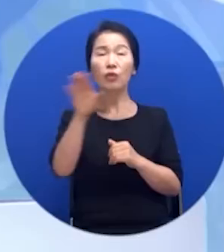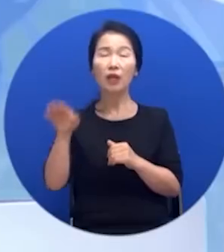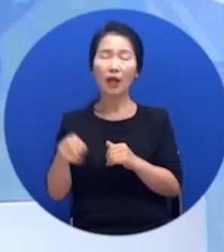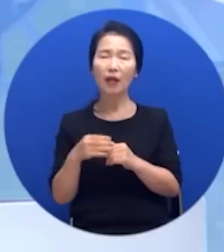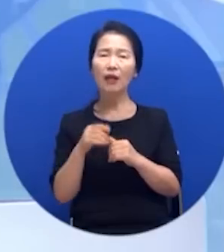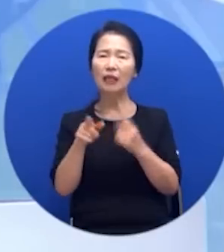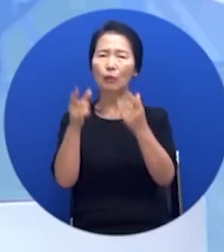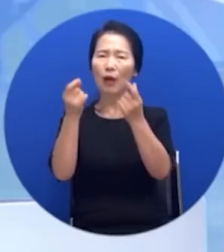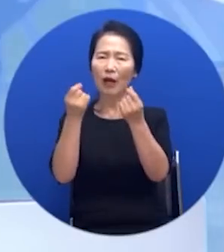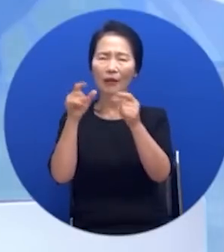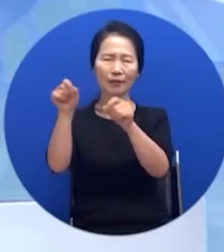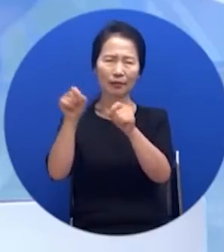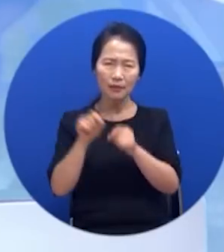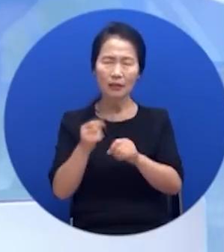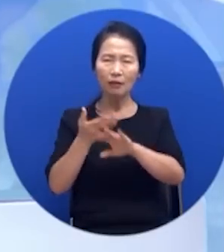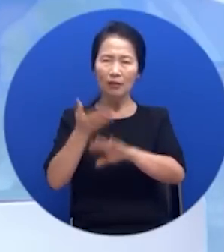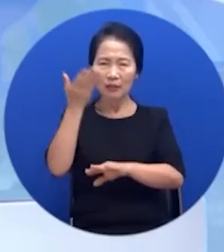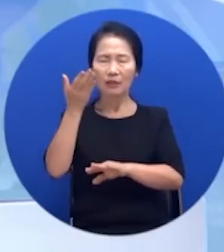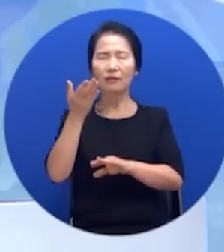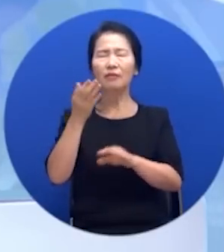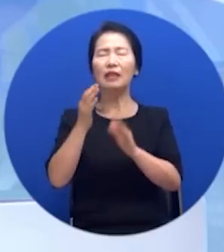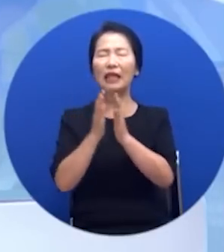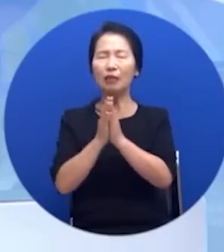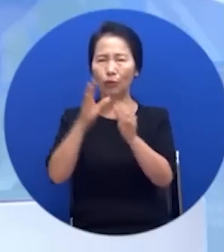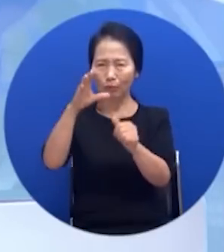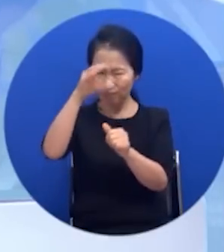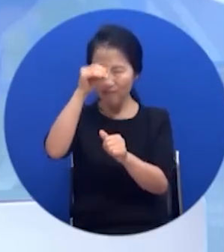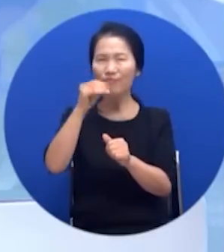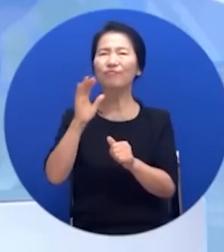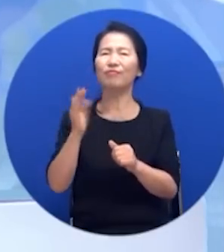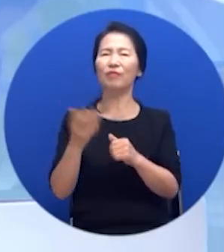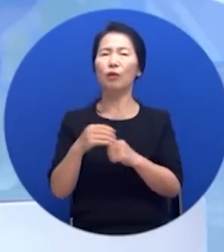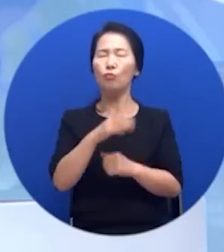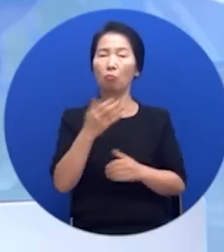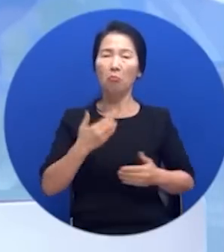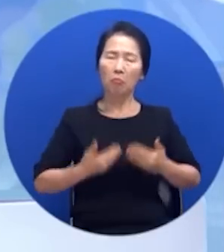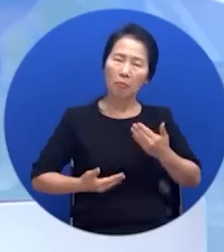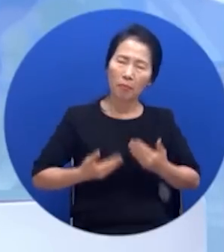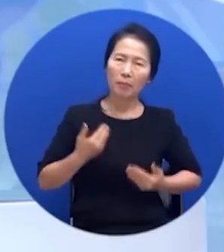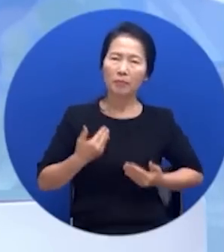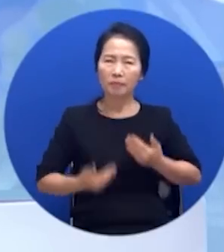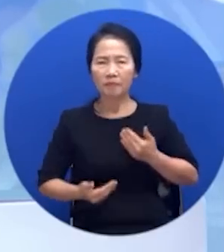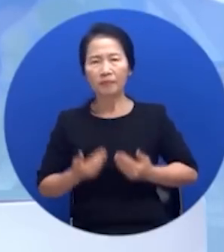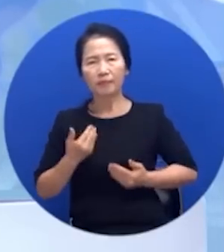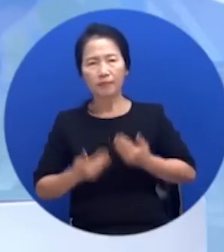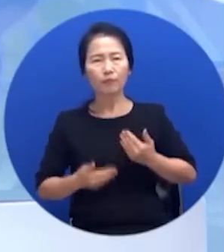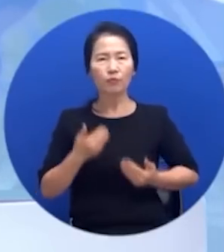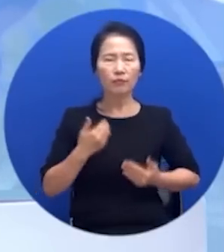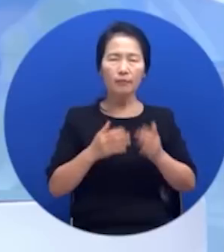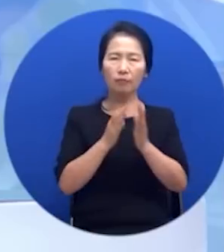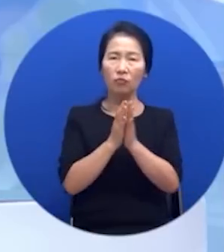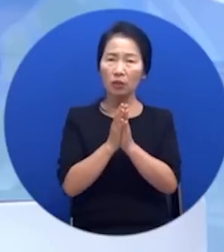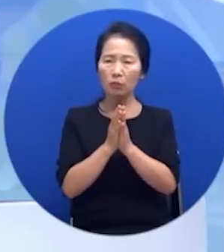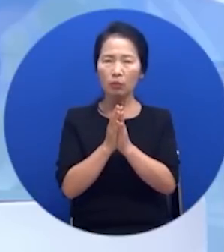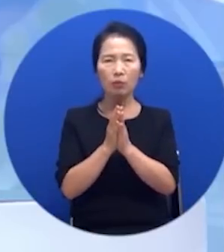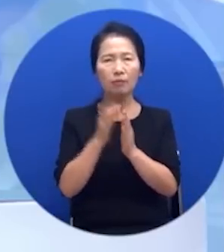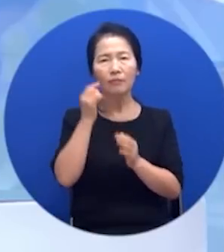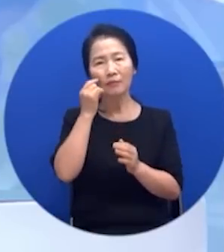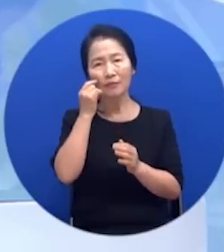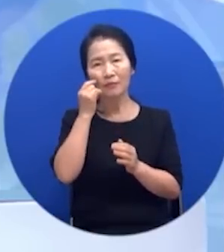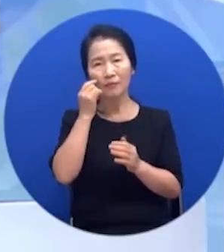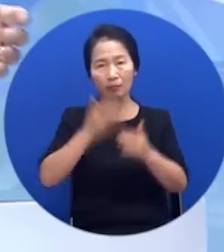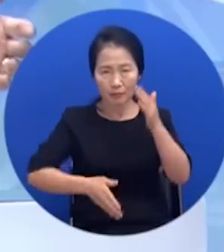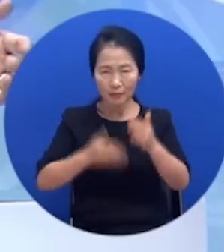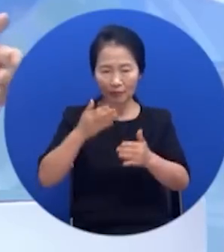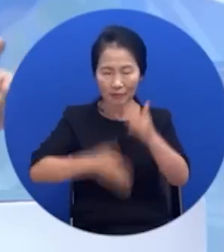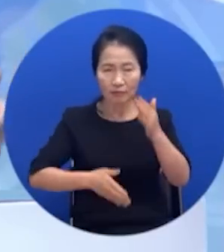기도가 필요합니다. 오늘 우리는 너무 바쁜 것들로 인해서 기도를 빼앗기고 있습니다. 우리의